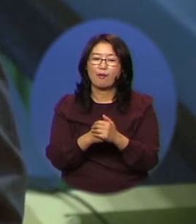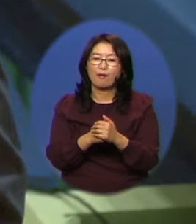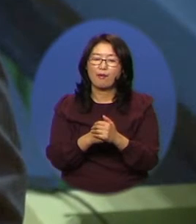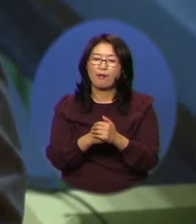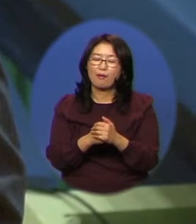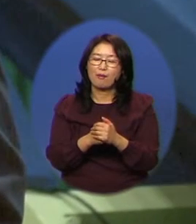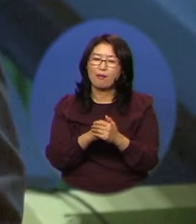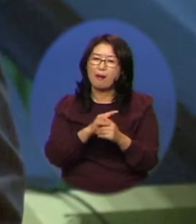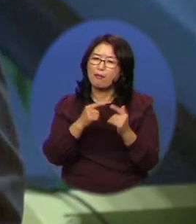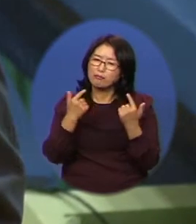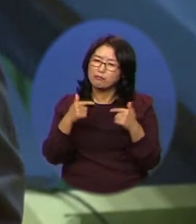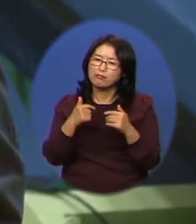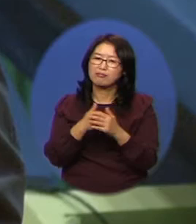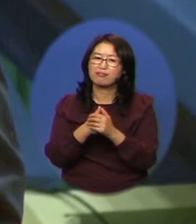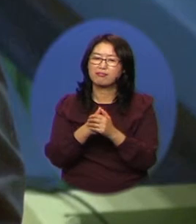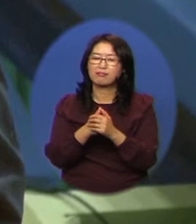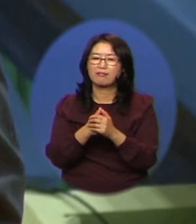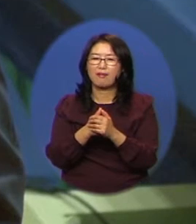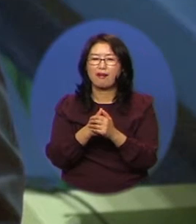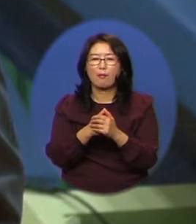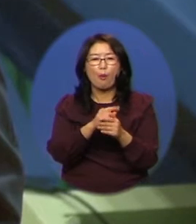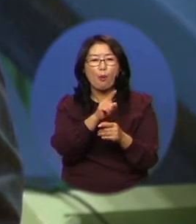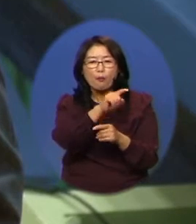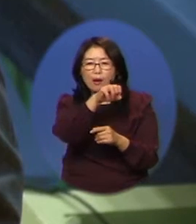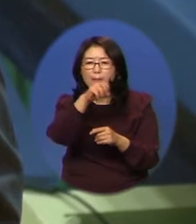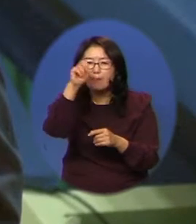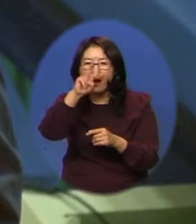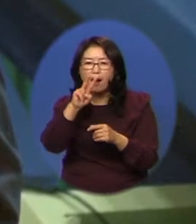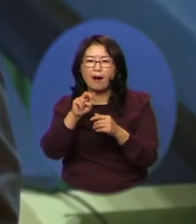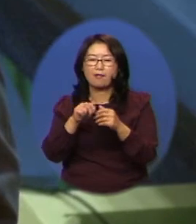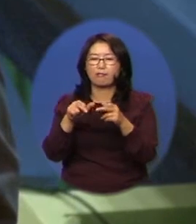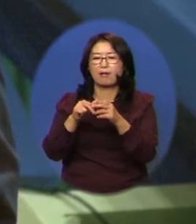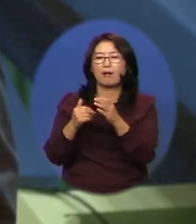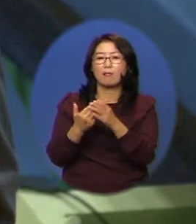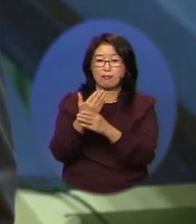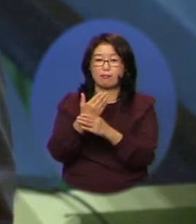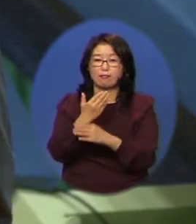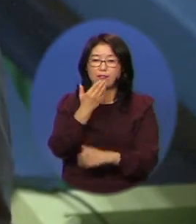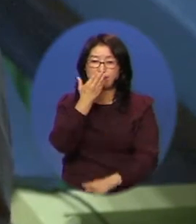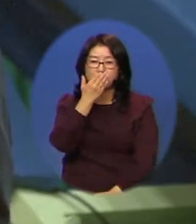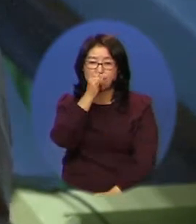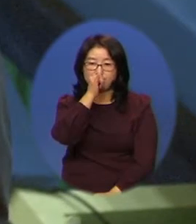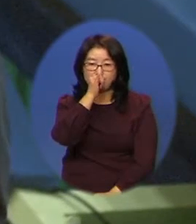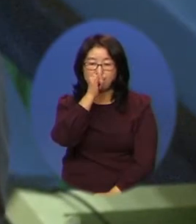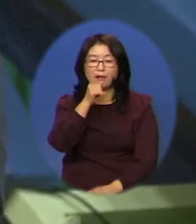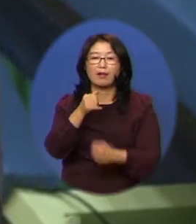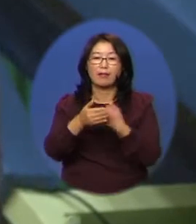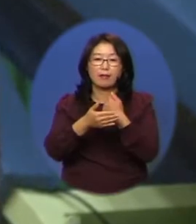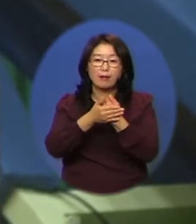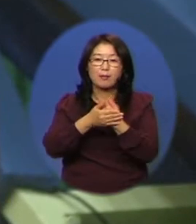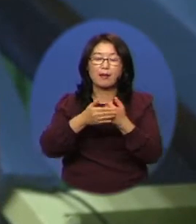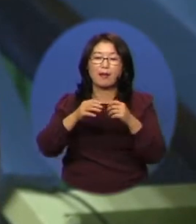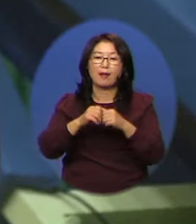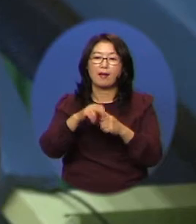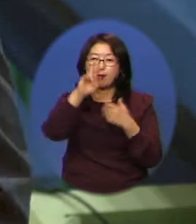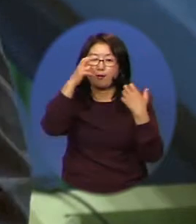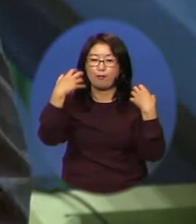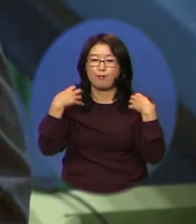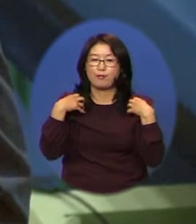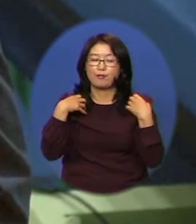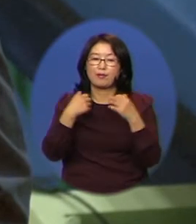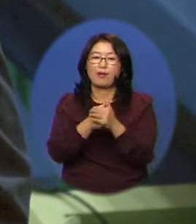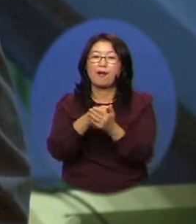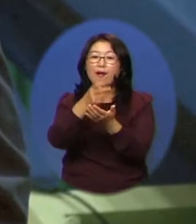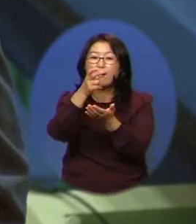어디에서 올 수 있는 것입니다. 그것을 대비해서 국가는 언제든지 법과 제도를 만들어 놔야 됩니다.